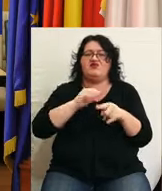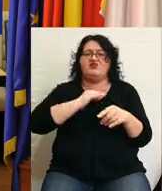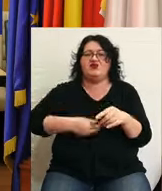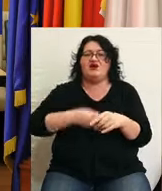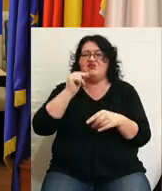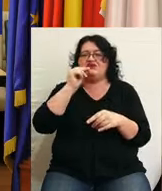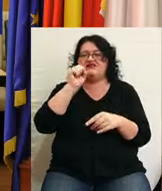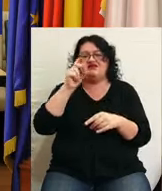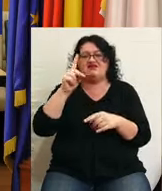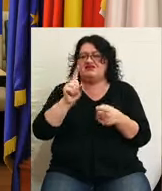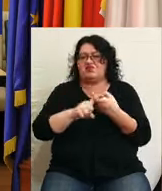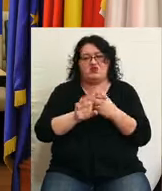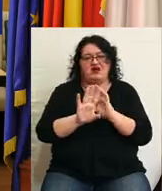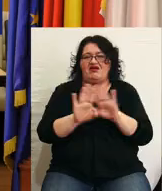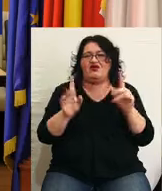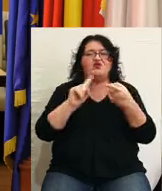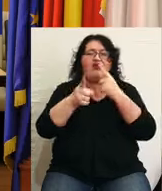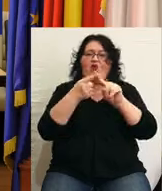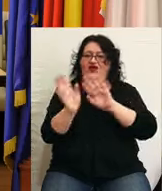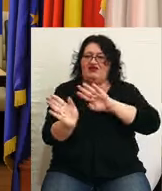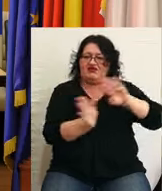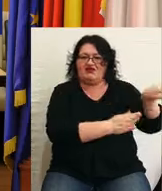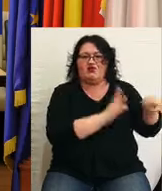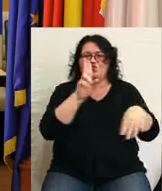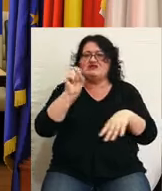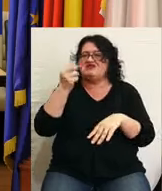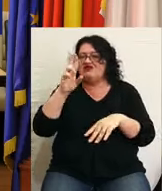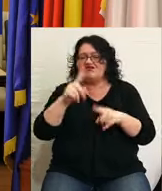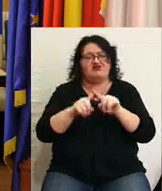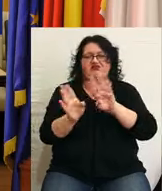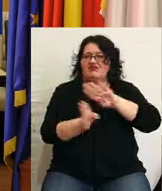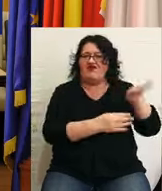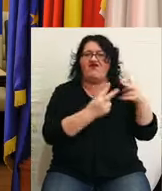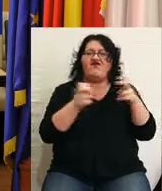PSD și cu primari USR și